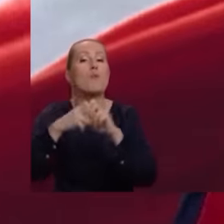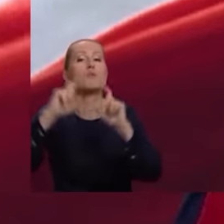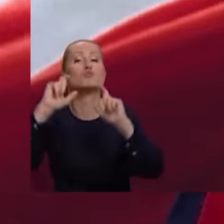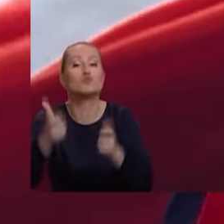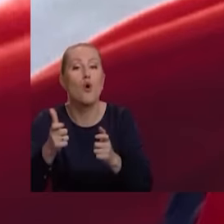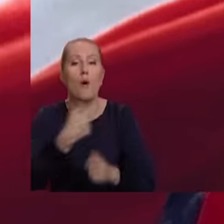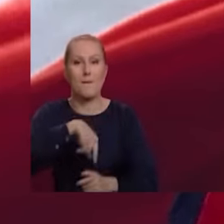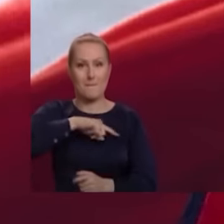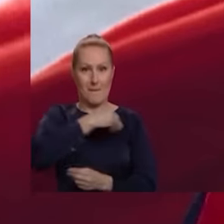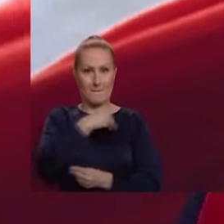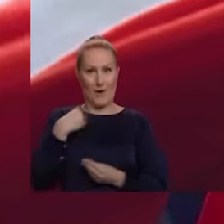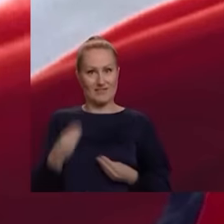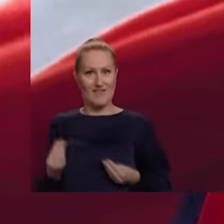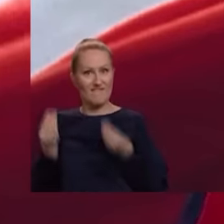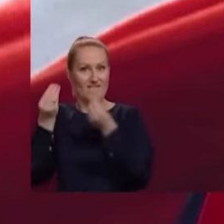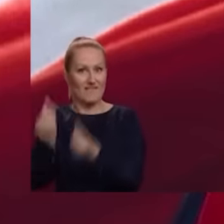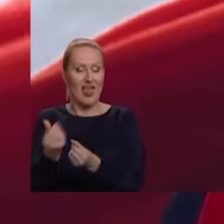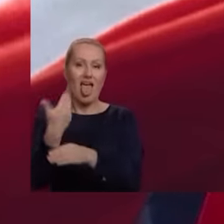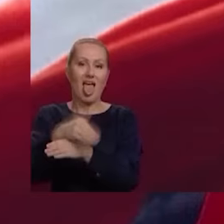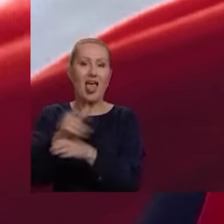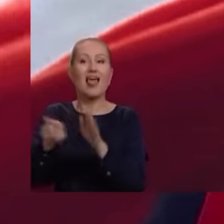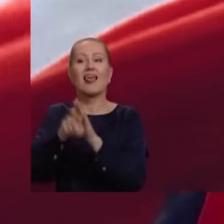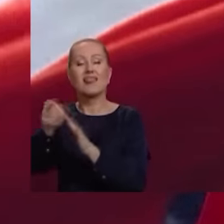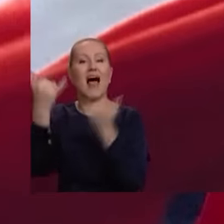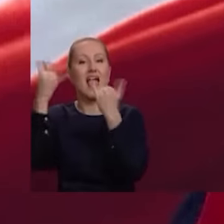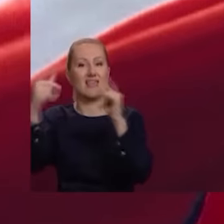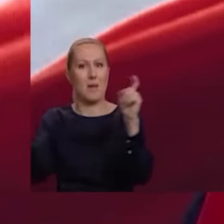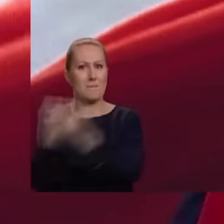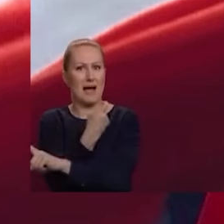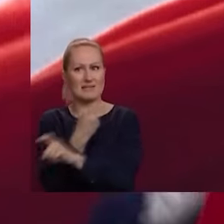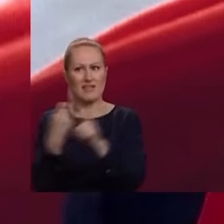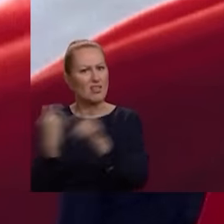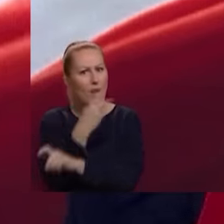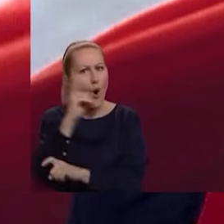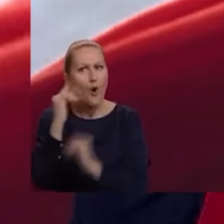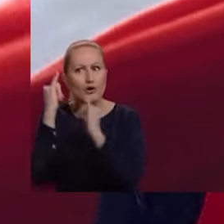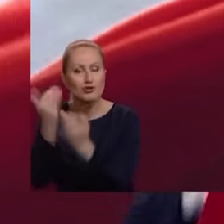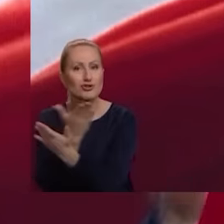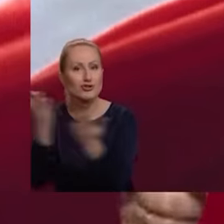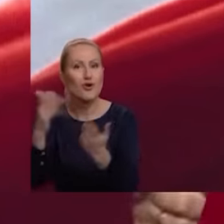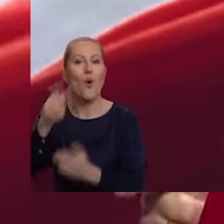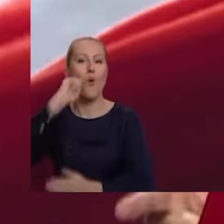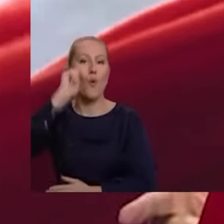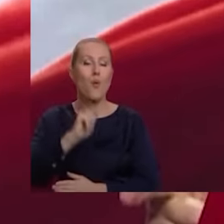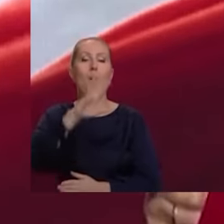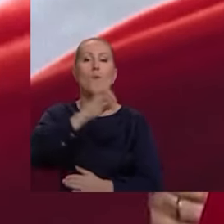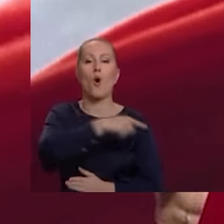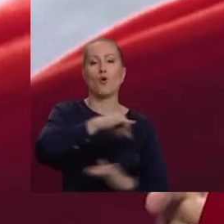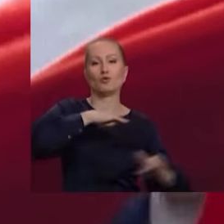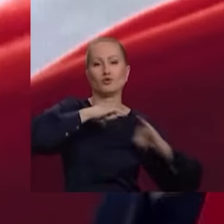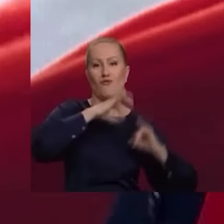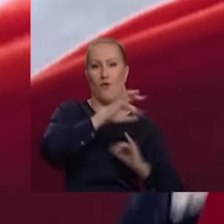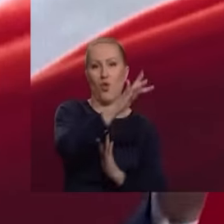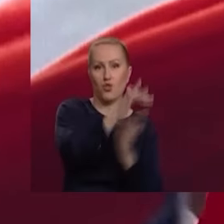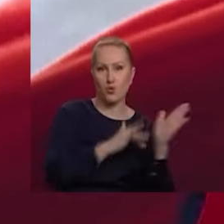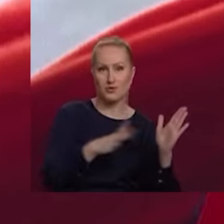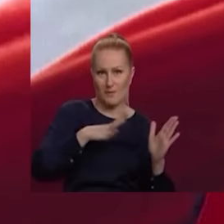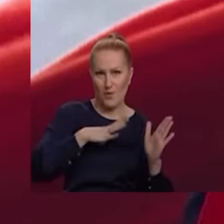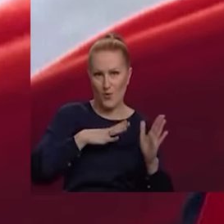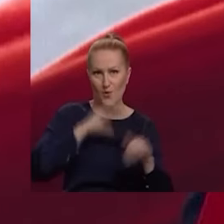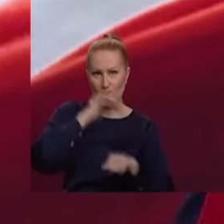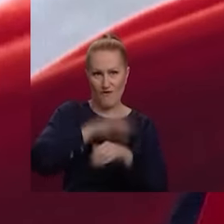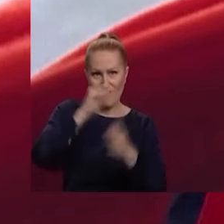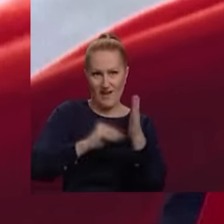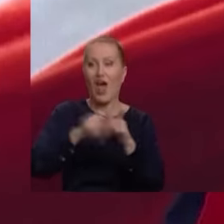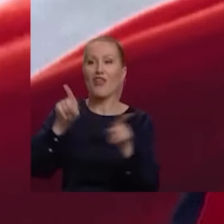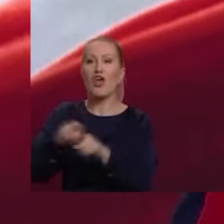Polacy finansujemy w tej chwili emerytury dla innego narodu. Dla narodu ukraińskiego na bazie umowy zawartej przez rząd Donalda Tuska i niewypowiedzianej